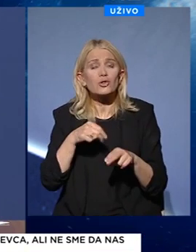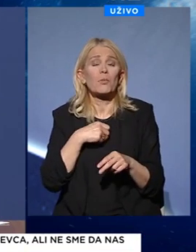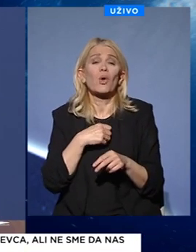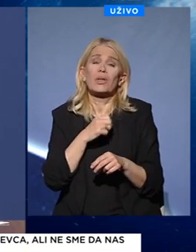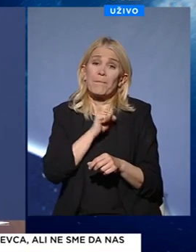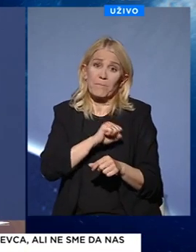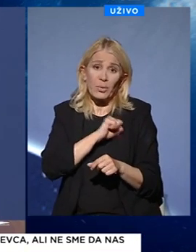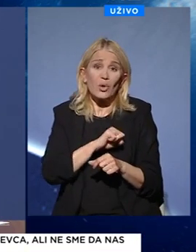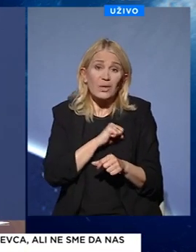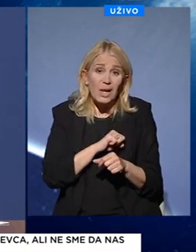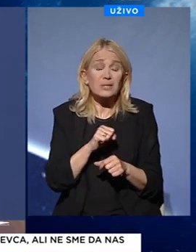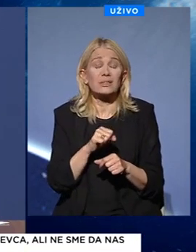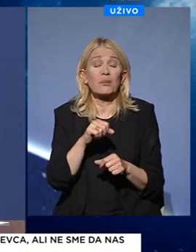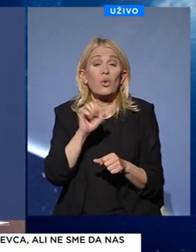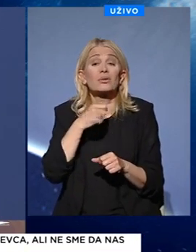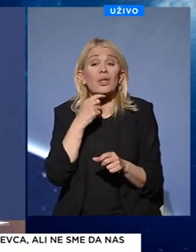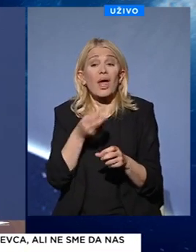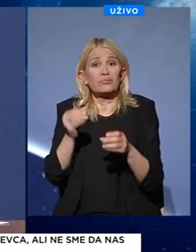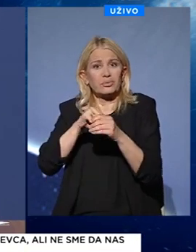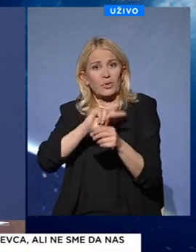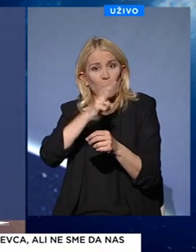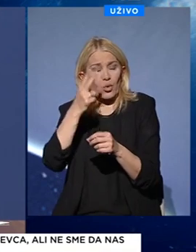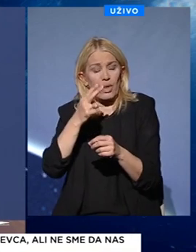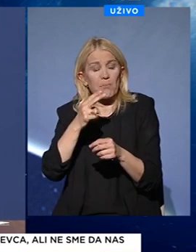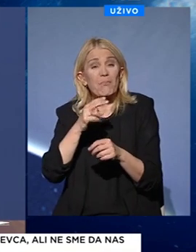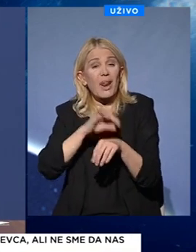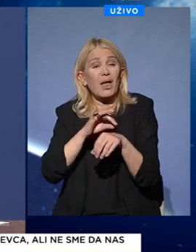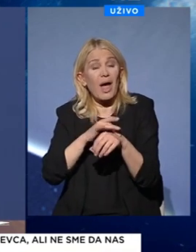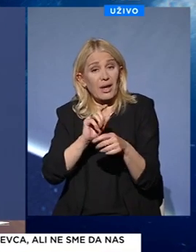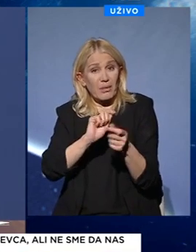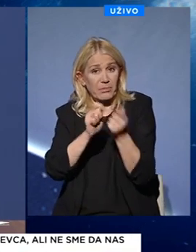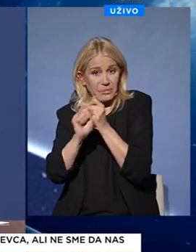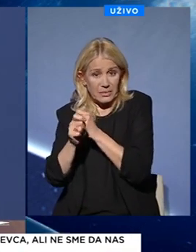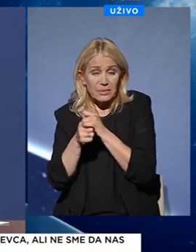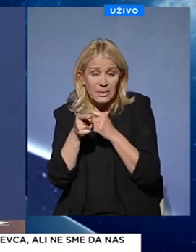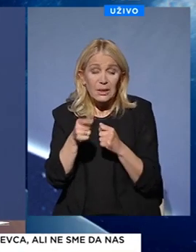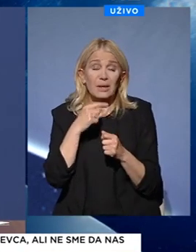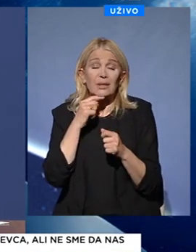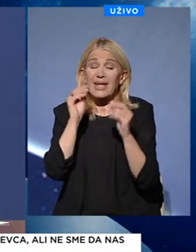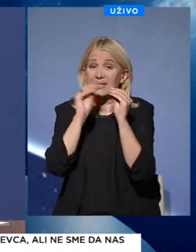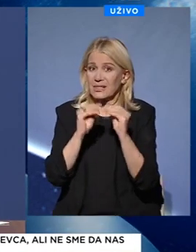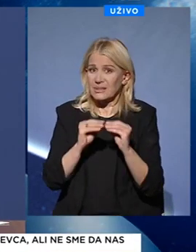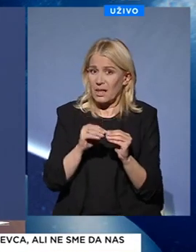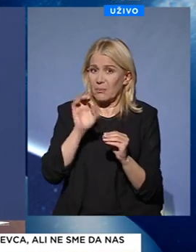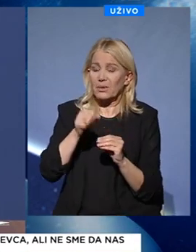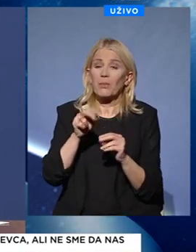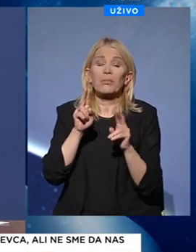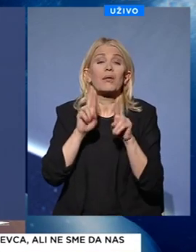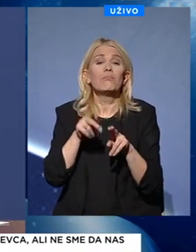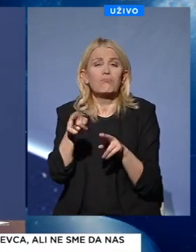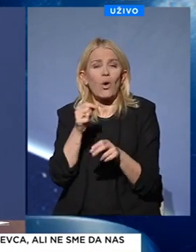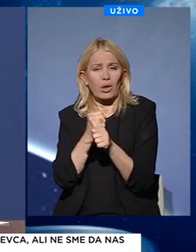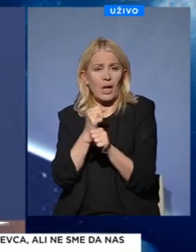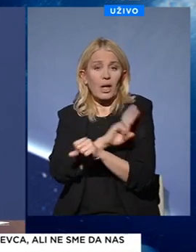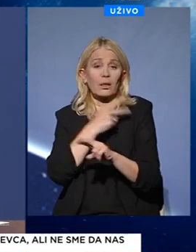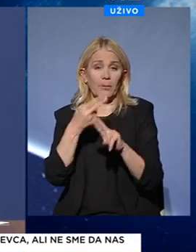možemo da nadomestimo u smislu da reorganizujemo sistem da bi mogao da